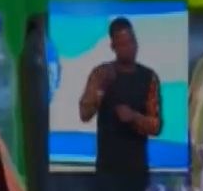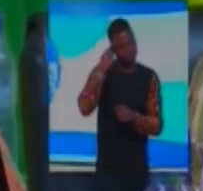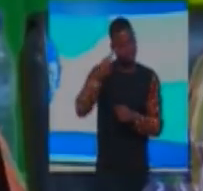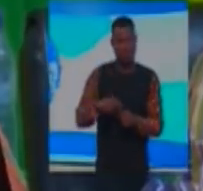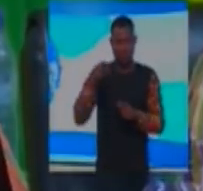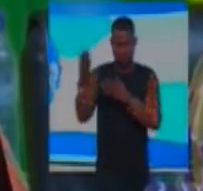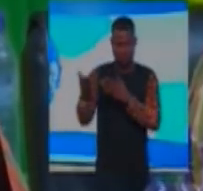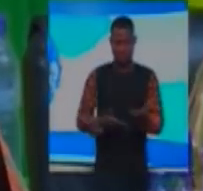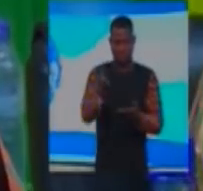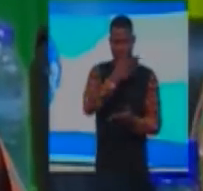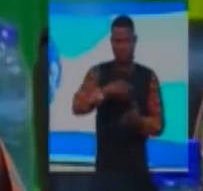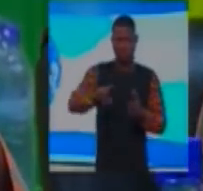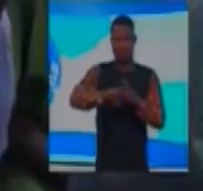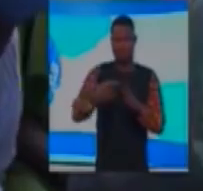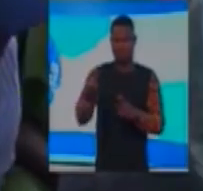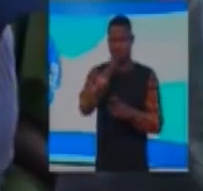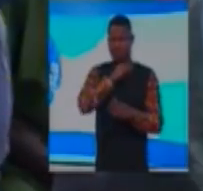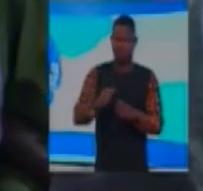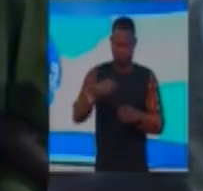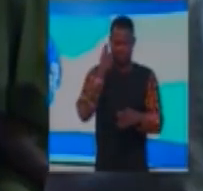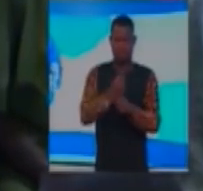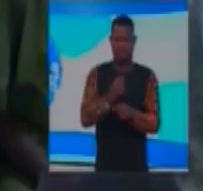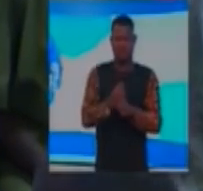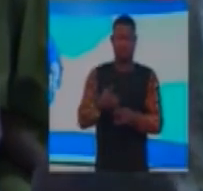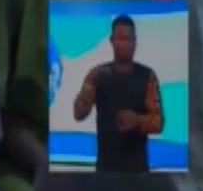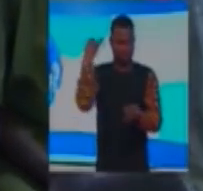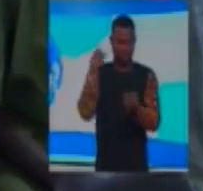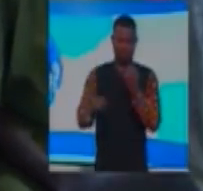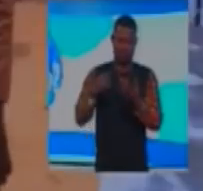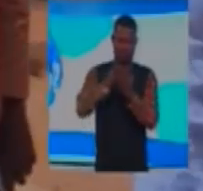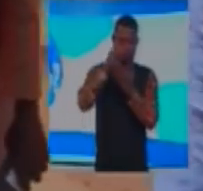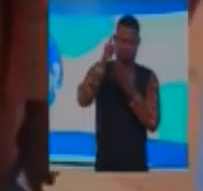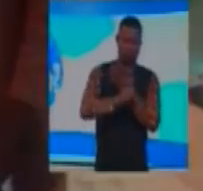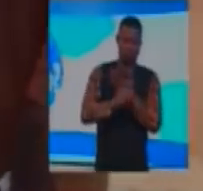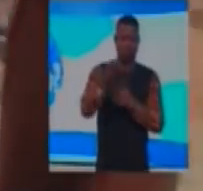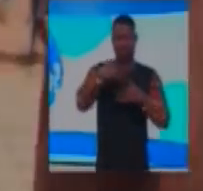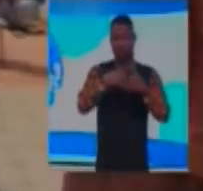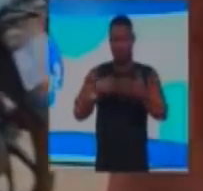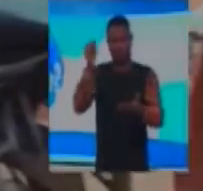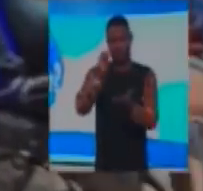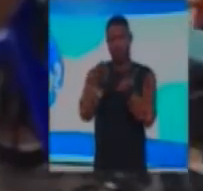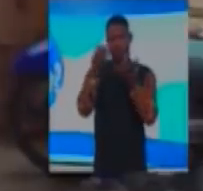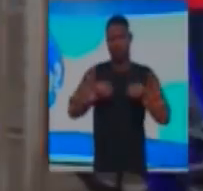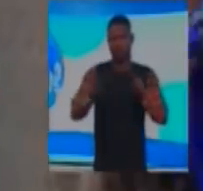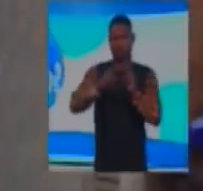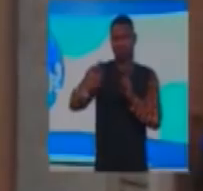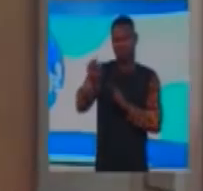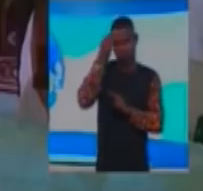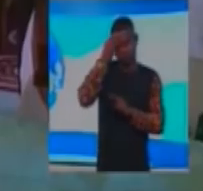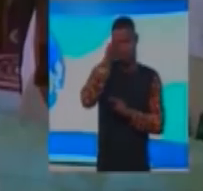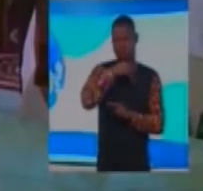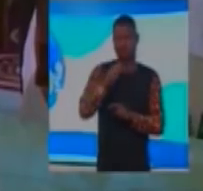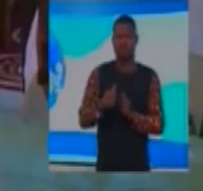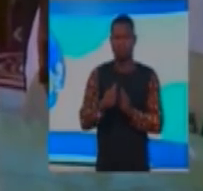aboutir au lancement de ce projet d'ici à la fin du mois de juillet. Avant cette rencontre, le ministre